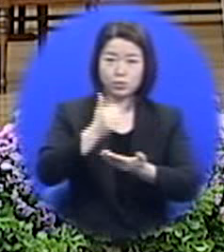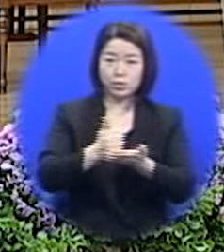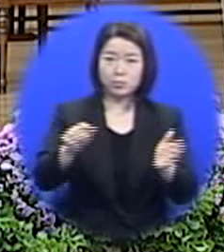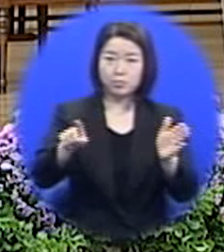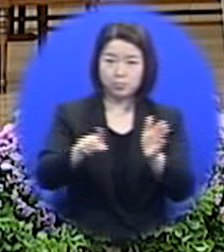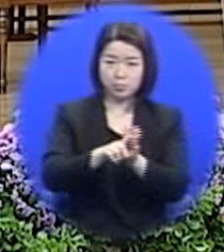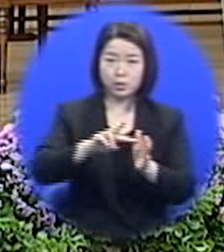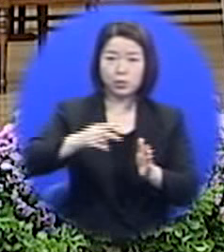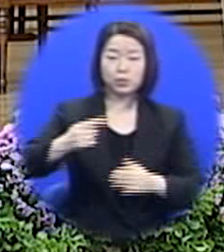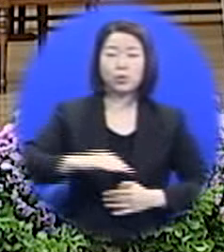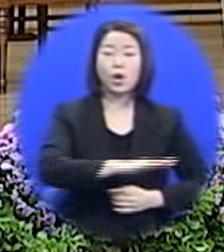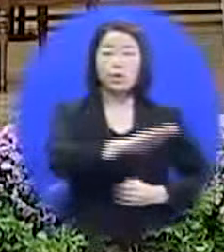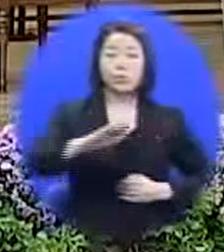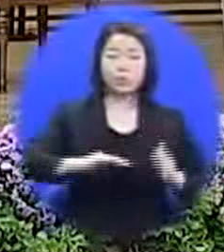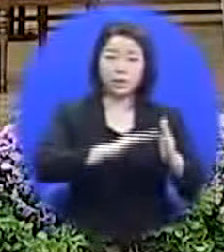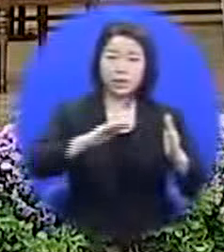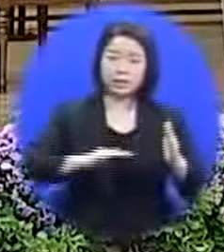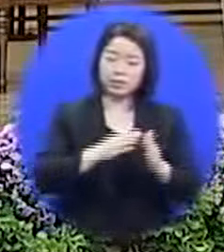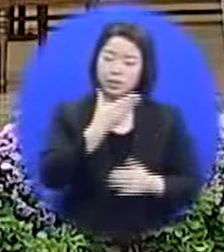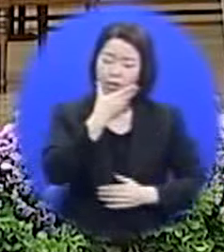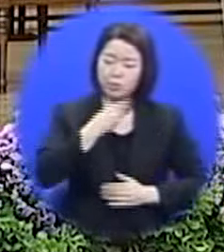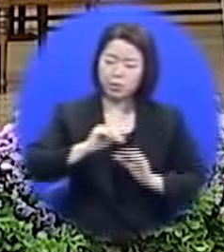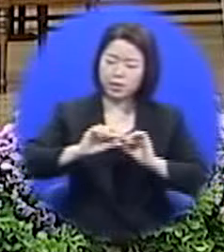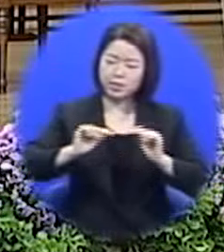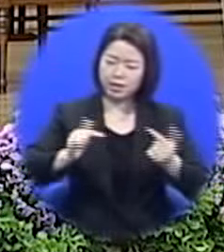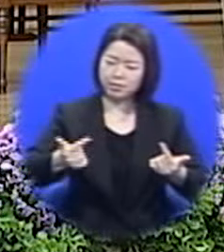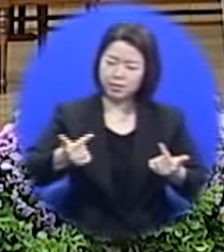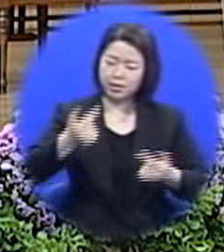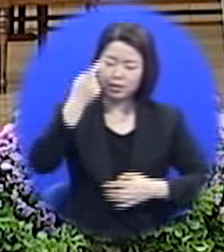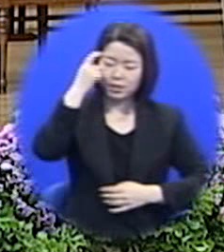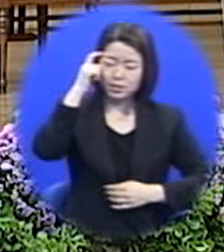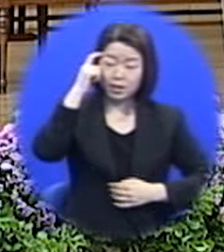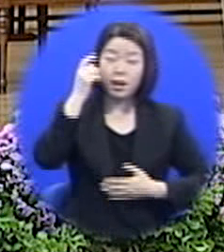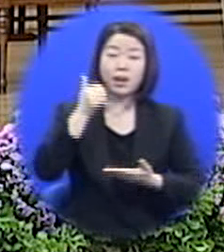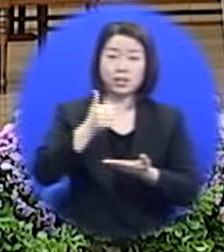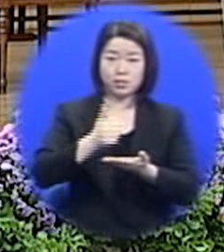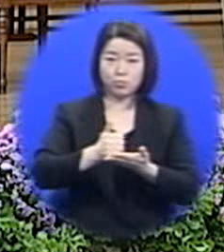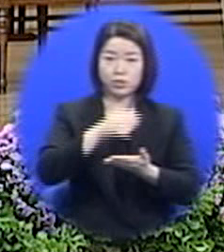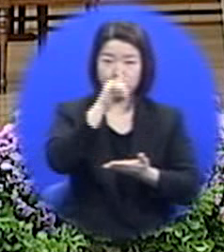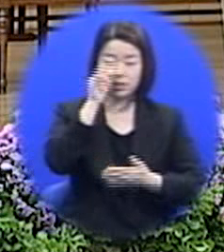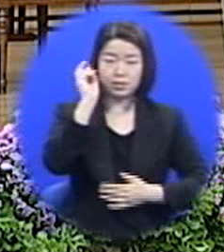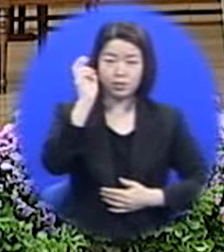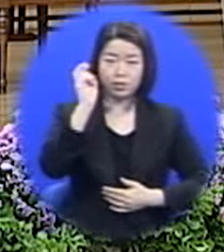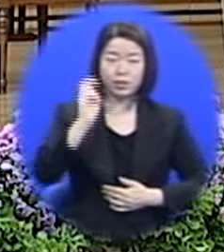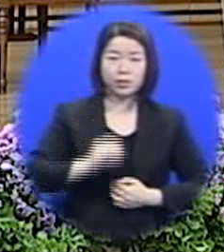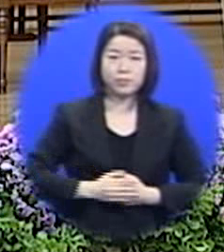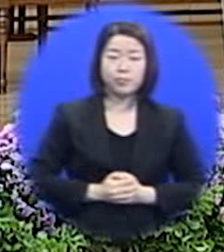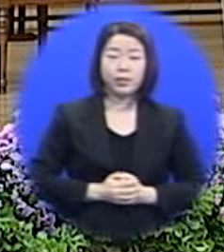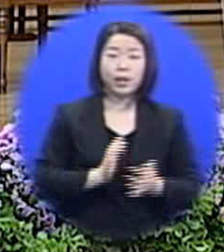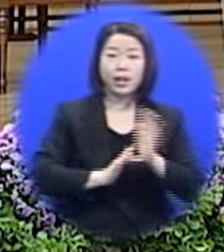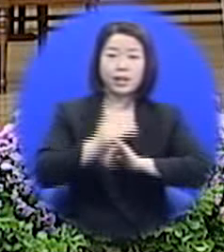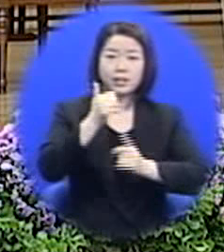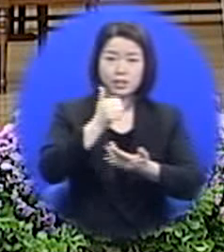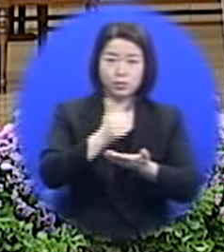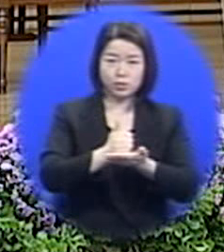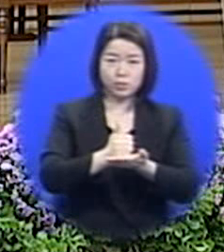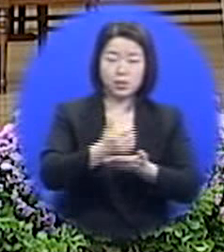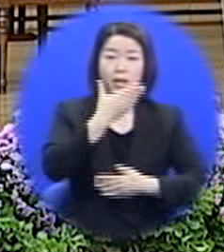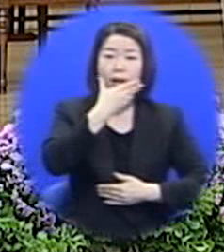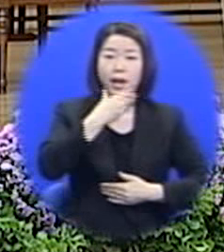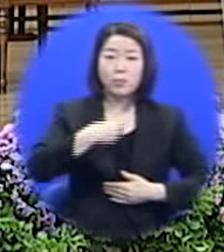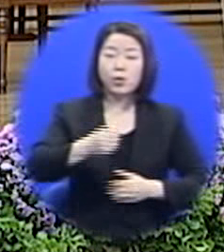우리 가정이 행복하지 않은데라는 생각하시는 분도 있으실 겁니다. 아 예수님께서 행복하게 해